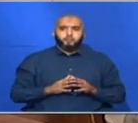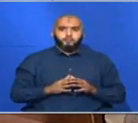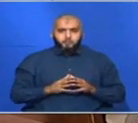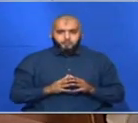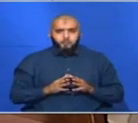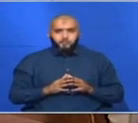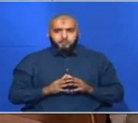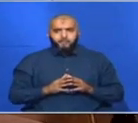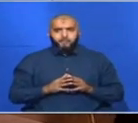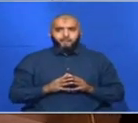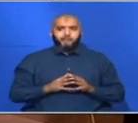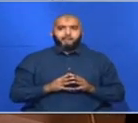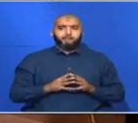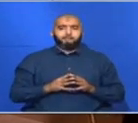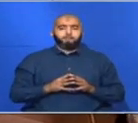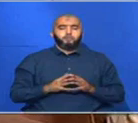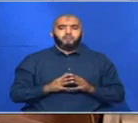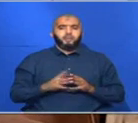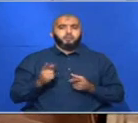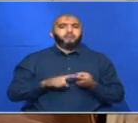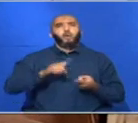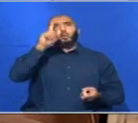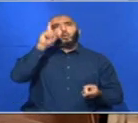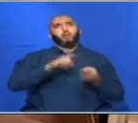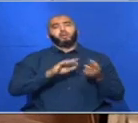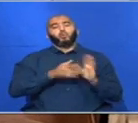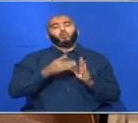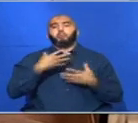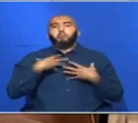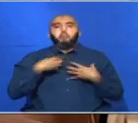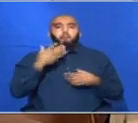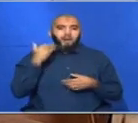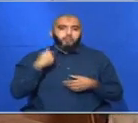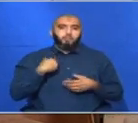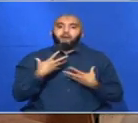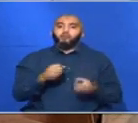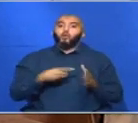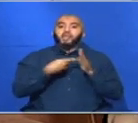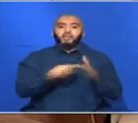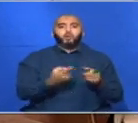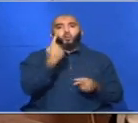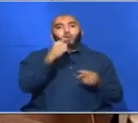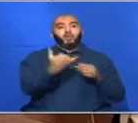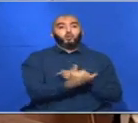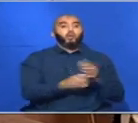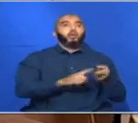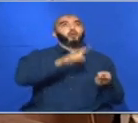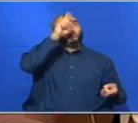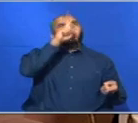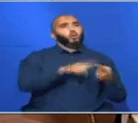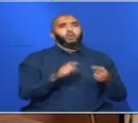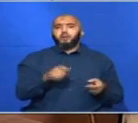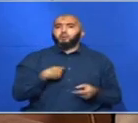النافله تحرم فيه النافله وا اردت ان اصلي يوما كاملا فافعل واردت ان اصلي